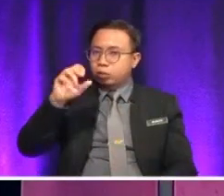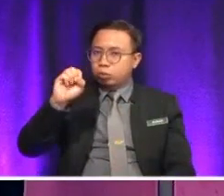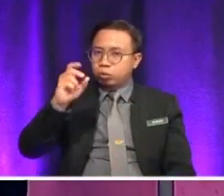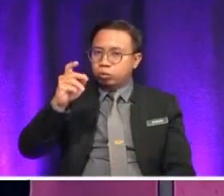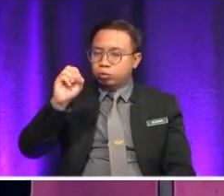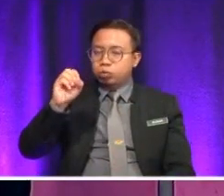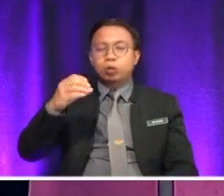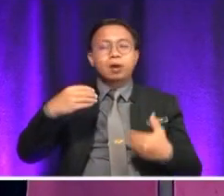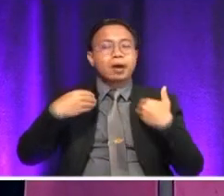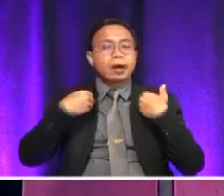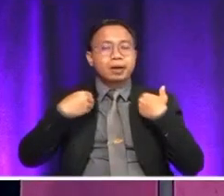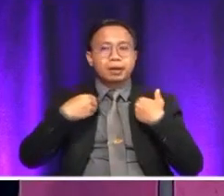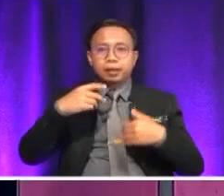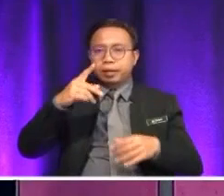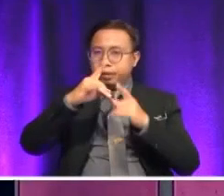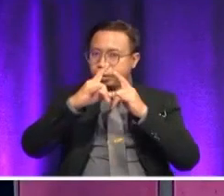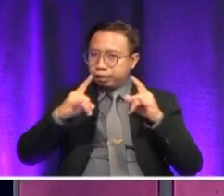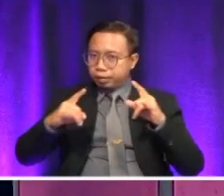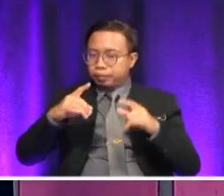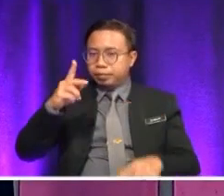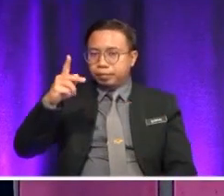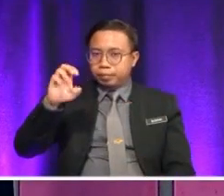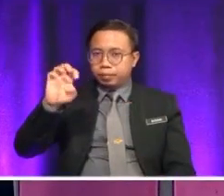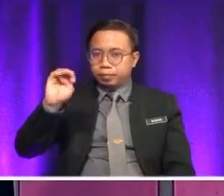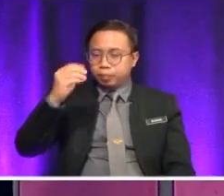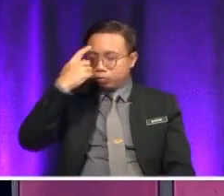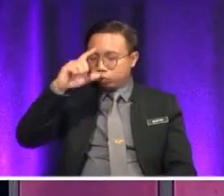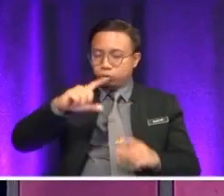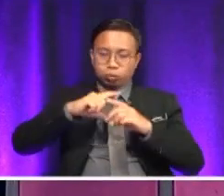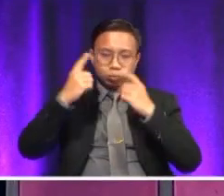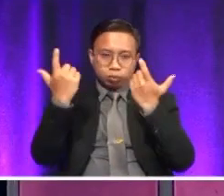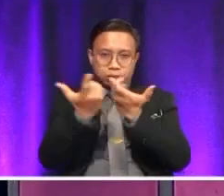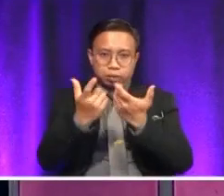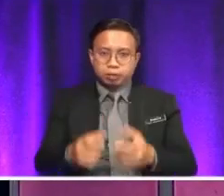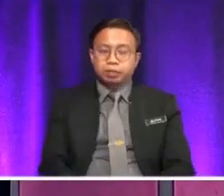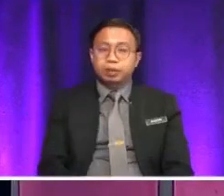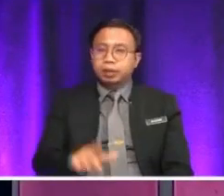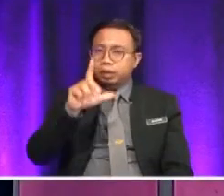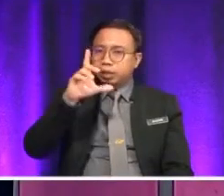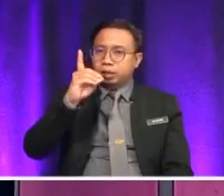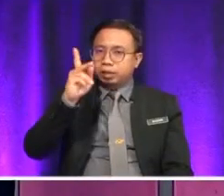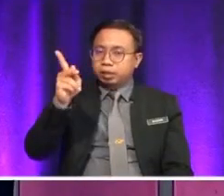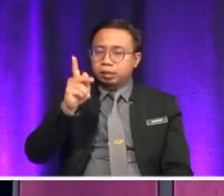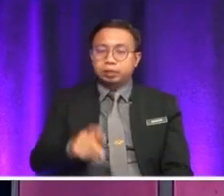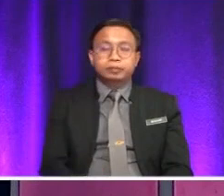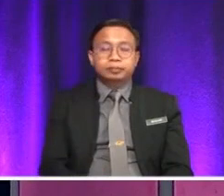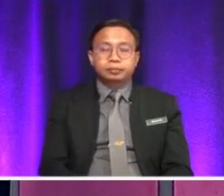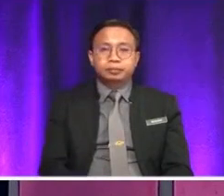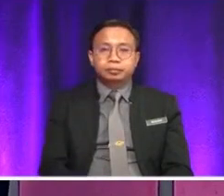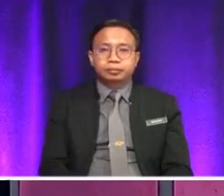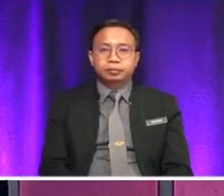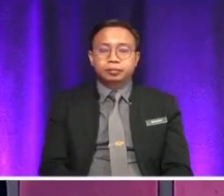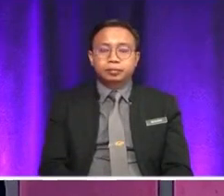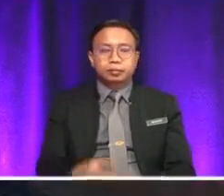buat camp. Camp untuk apa ni, kumpulan, latihan dalam kumpulan dan sebagainya.